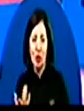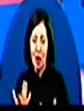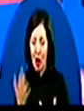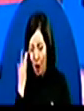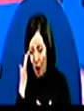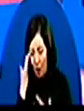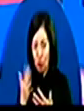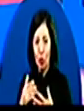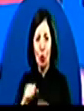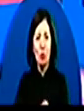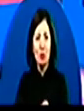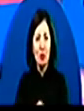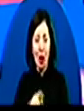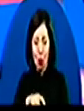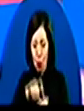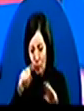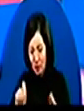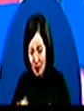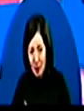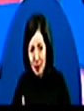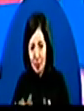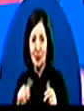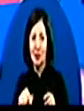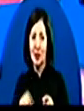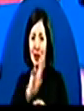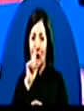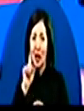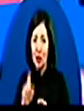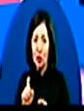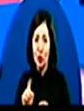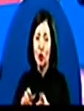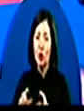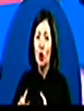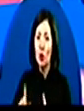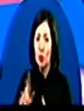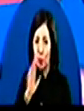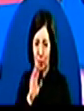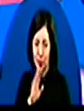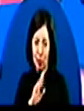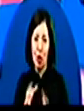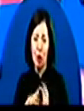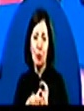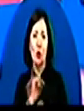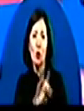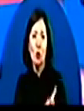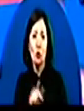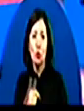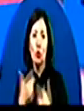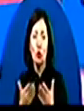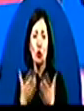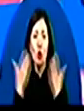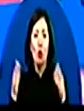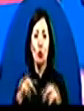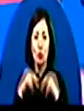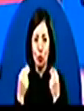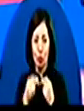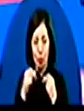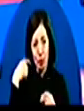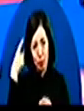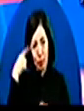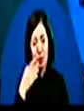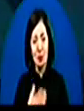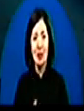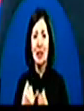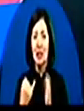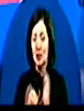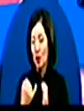ялангуяа удаан хугацаанд эмчилэгдэж байгаа энэ асуудлыг бас өөрчлөхөд үр дүнгөө өгсөн ийм том чуулган болно гэж бодож байгаа.